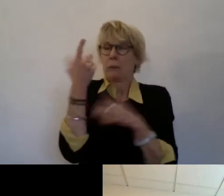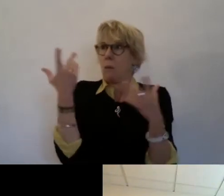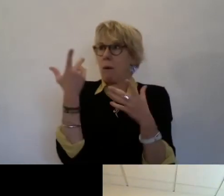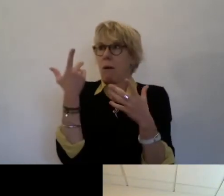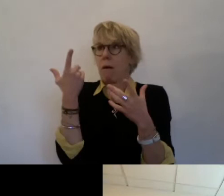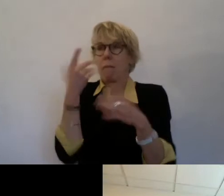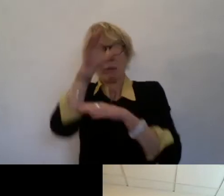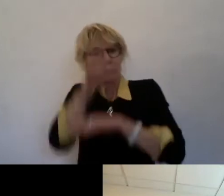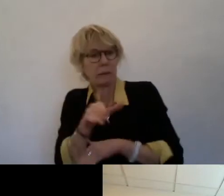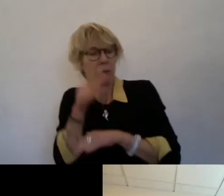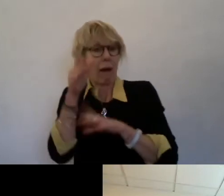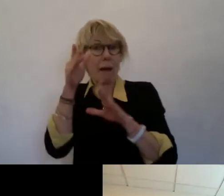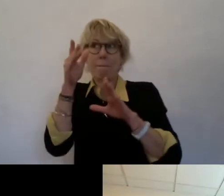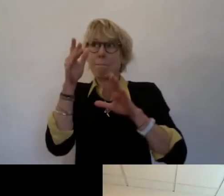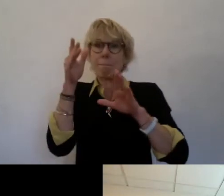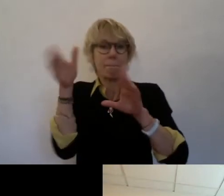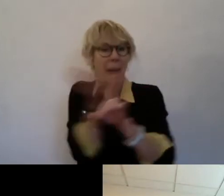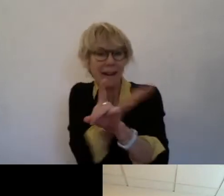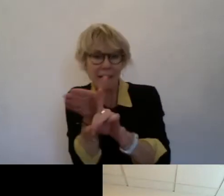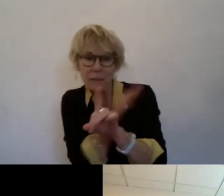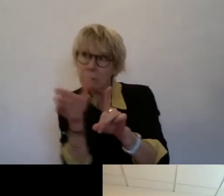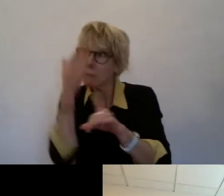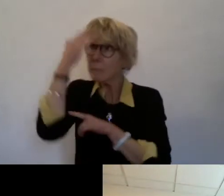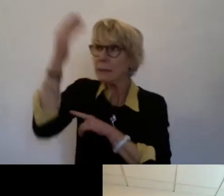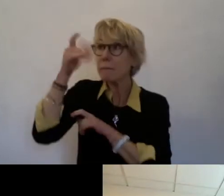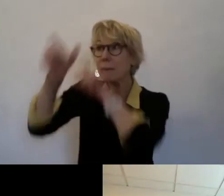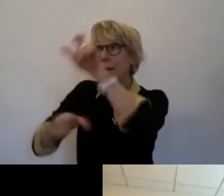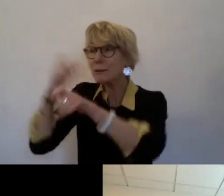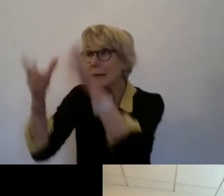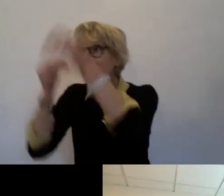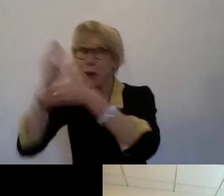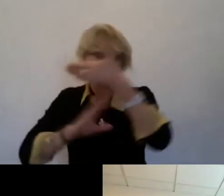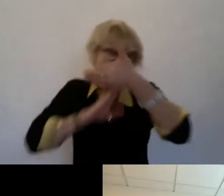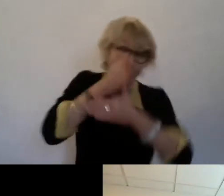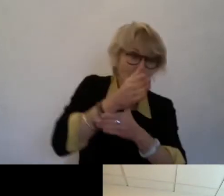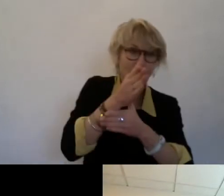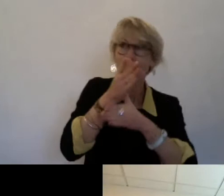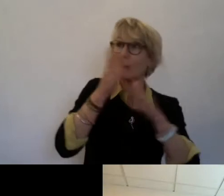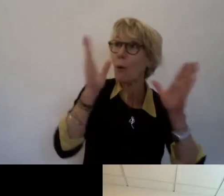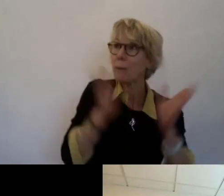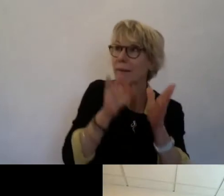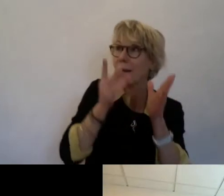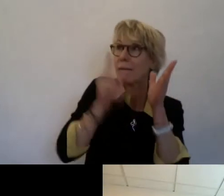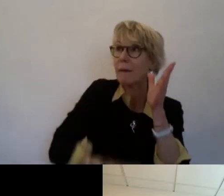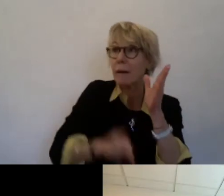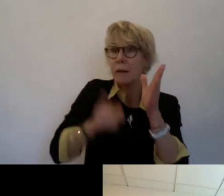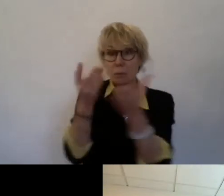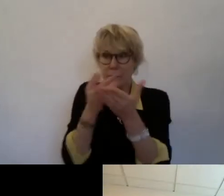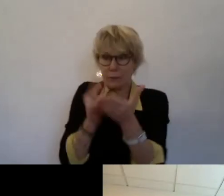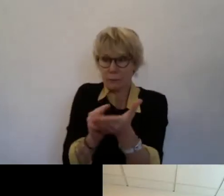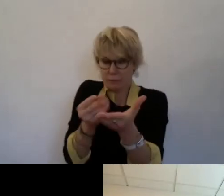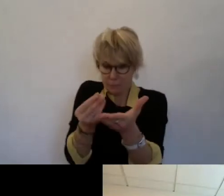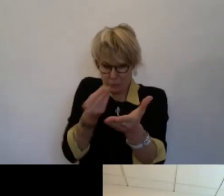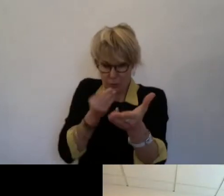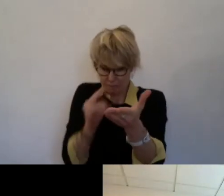on a de personnes extérieures qui rentrent dans le milieu du soin, plus on a une discussion, plus on s'interroge sur notre façon de